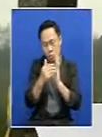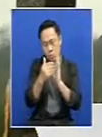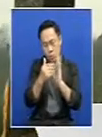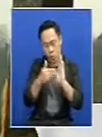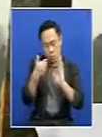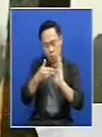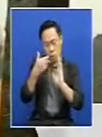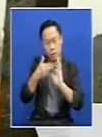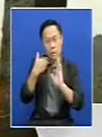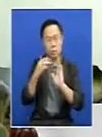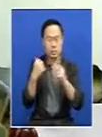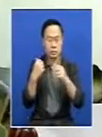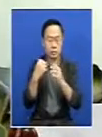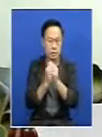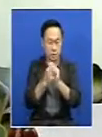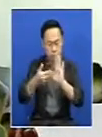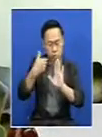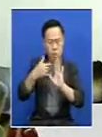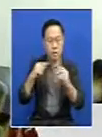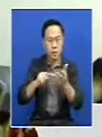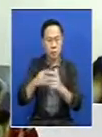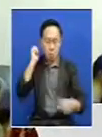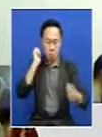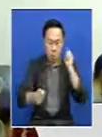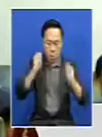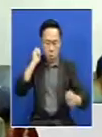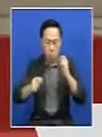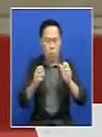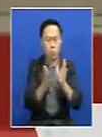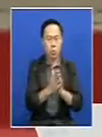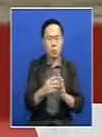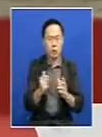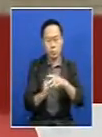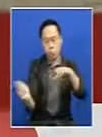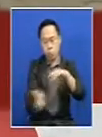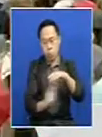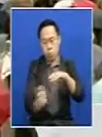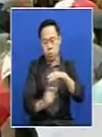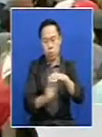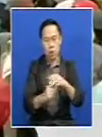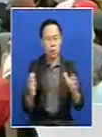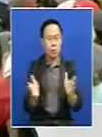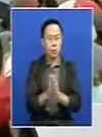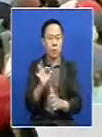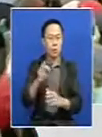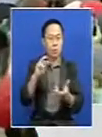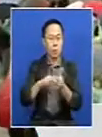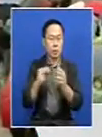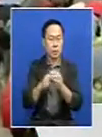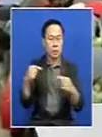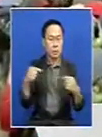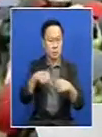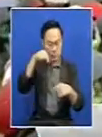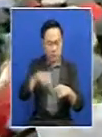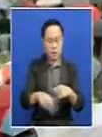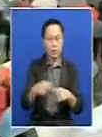ศซึ่งพิธีรำลึกได้เริ่มต้นด้วยการรัวกลอง34ลูกและก็ตีระฆัง9ใบนะคะซึ่งมีความหมายถึงมณ